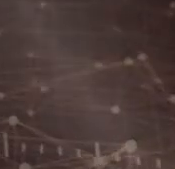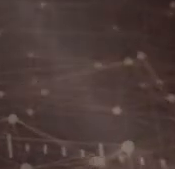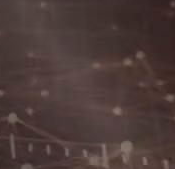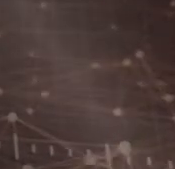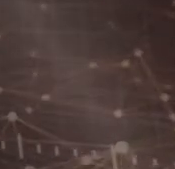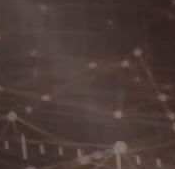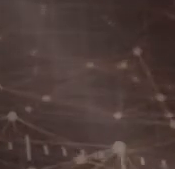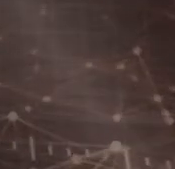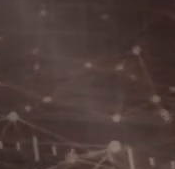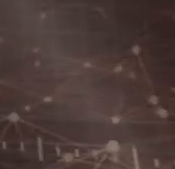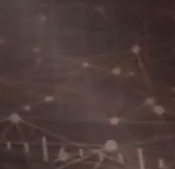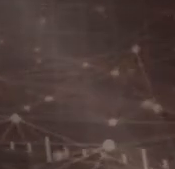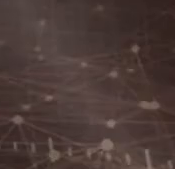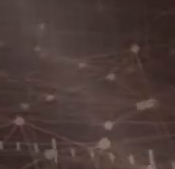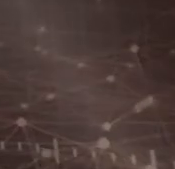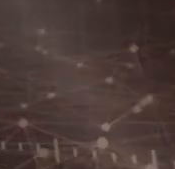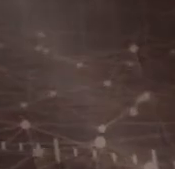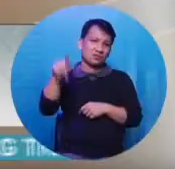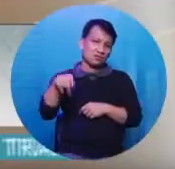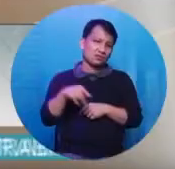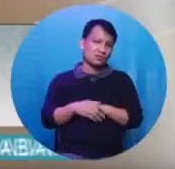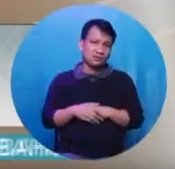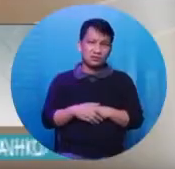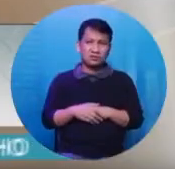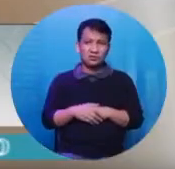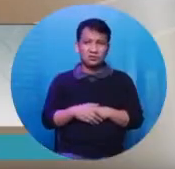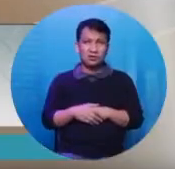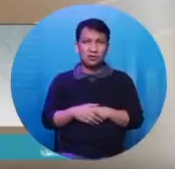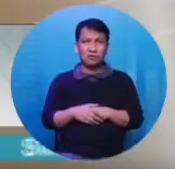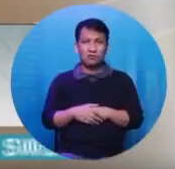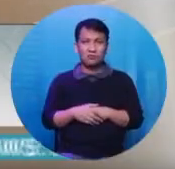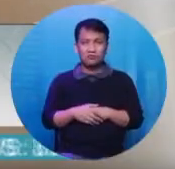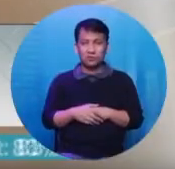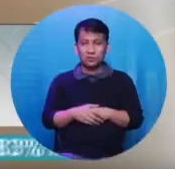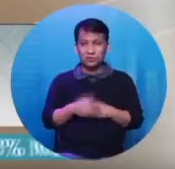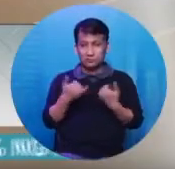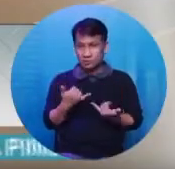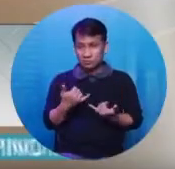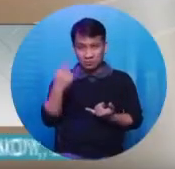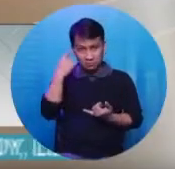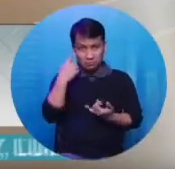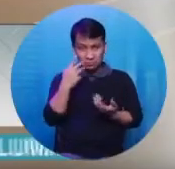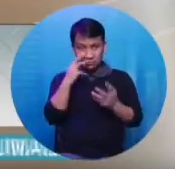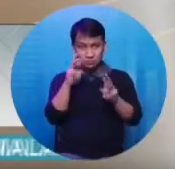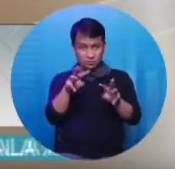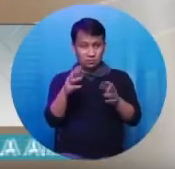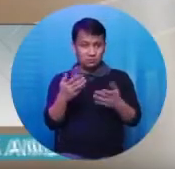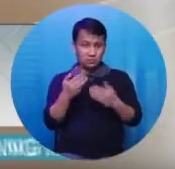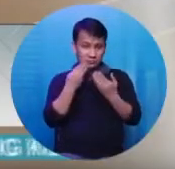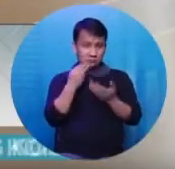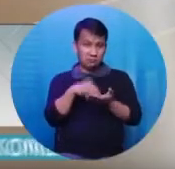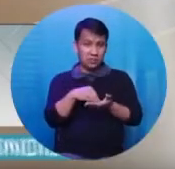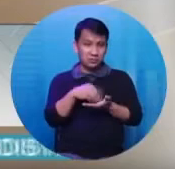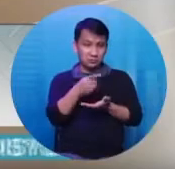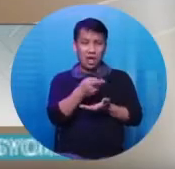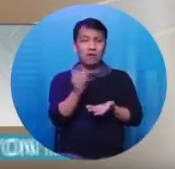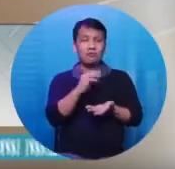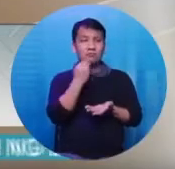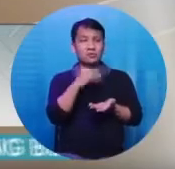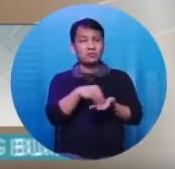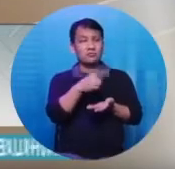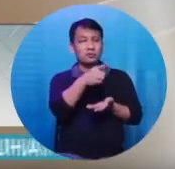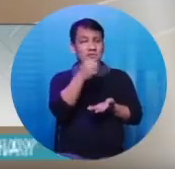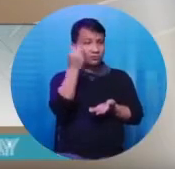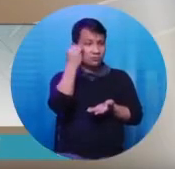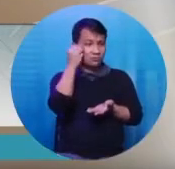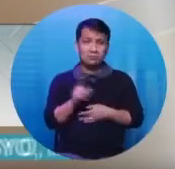Marlo, nakapatay na po yung kanyang cellphone, pero nanunod po siya sa atin. Gusto niyo po magbigay ng mensahe sa kanya,